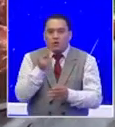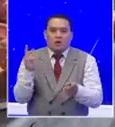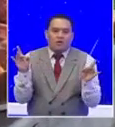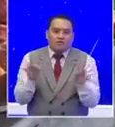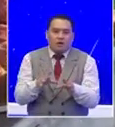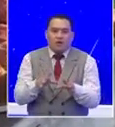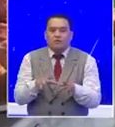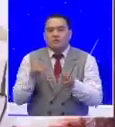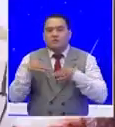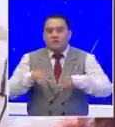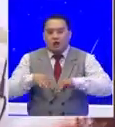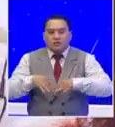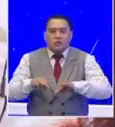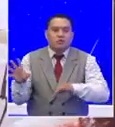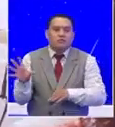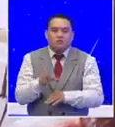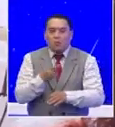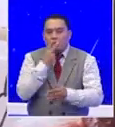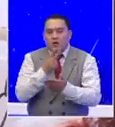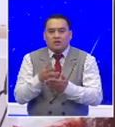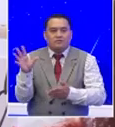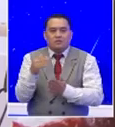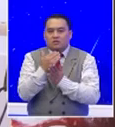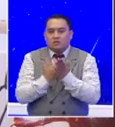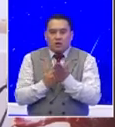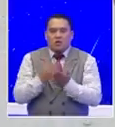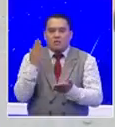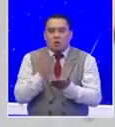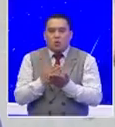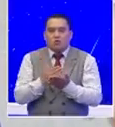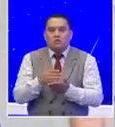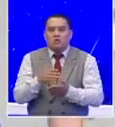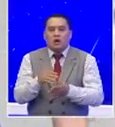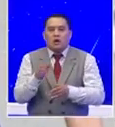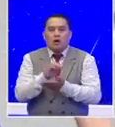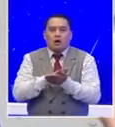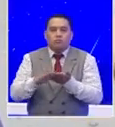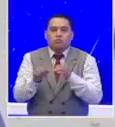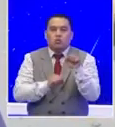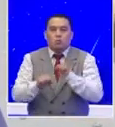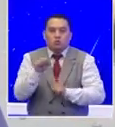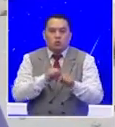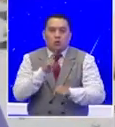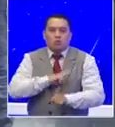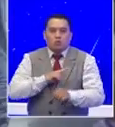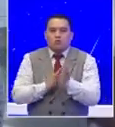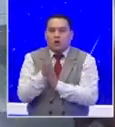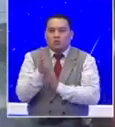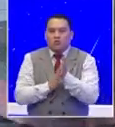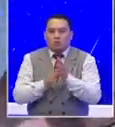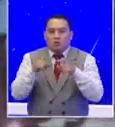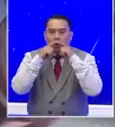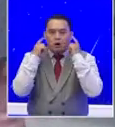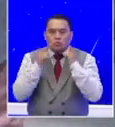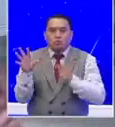и общественный транспорт. Как оказалось, пока не все заведения имеют график санитарной обработки. Не все работают в перчатках и